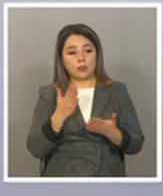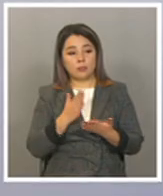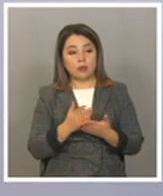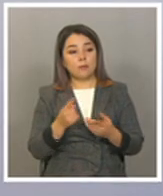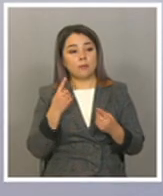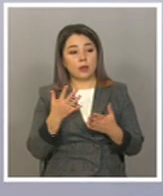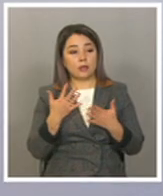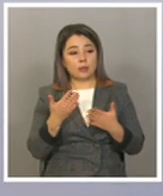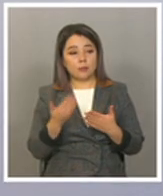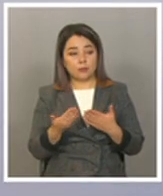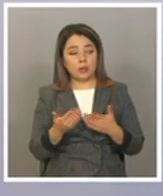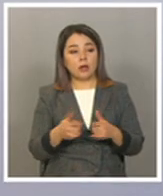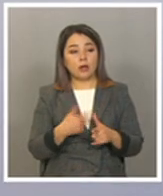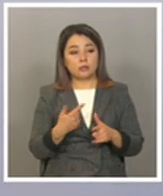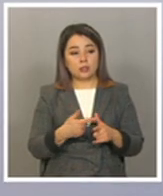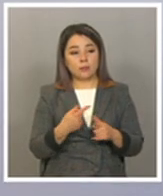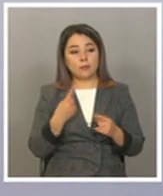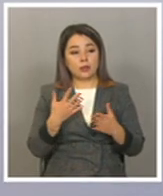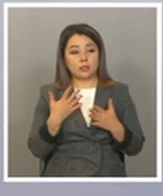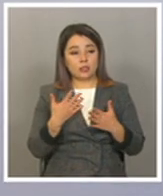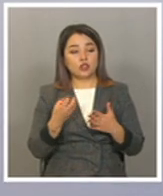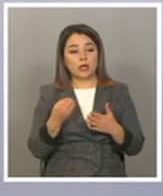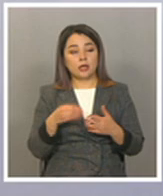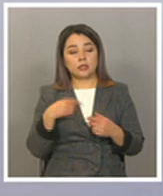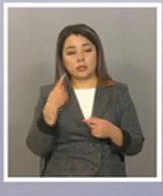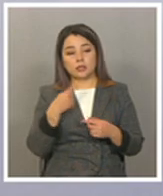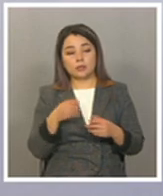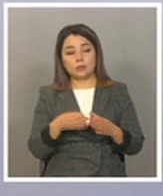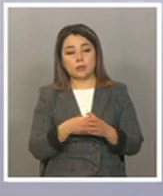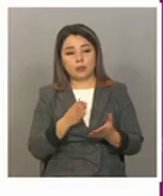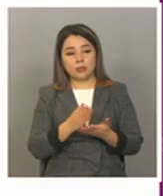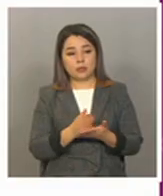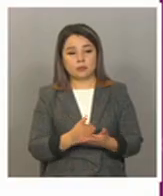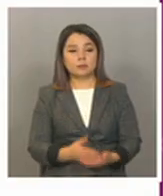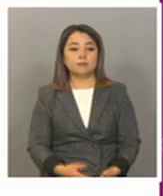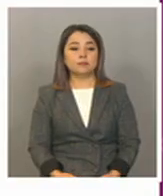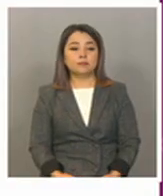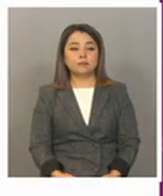Мәнімен, атымен, мәнімен және типімен.